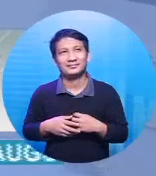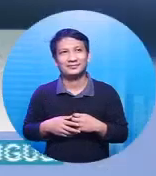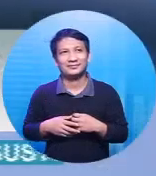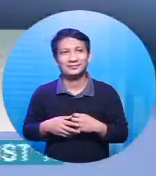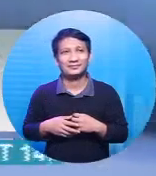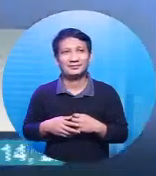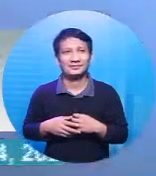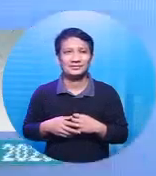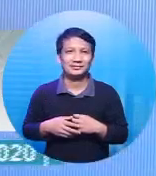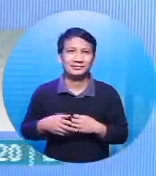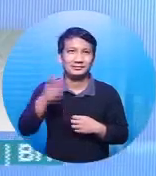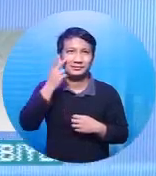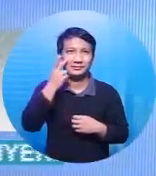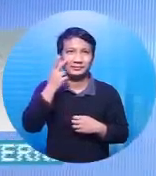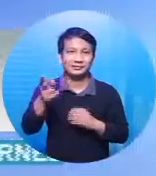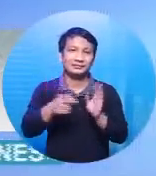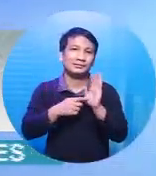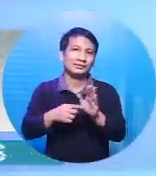Nako, nakita ko na po yung result.